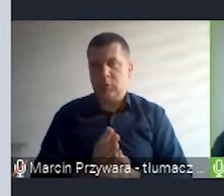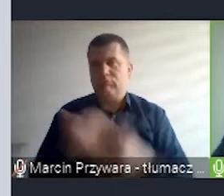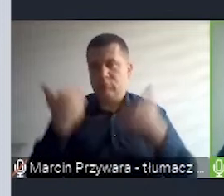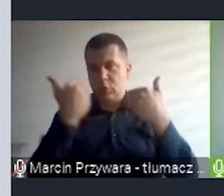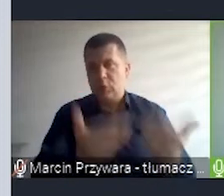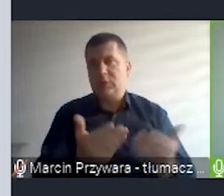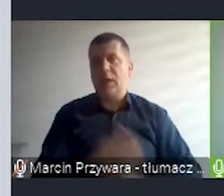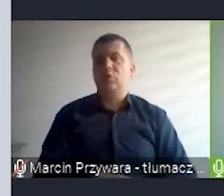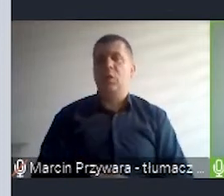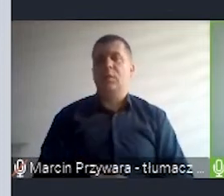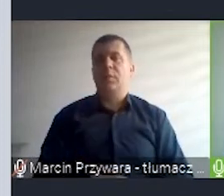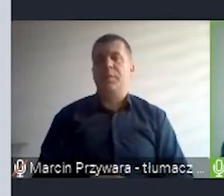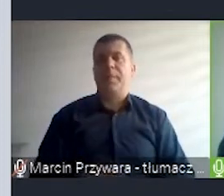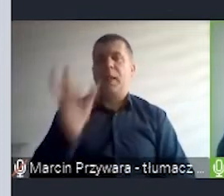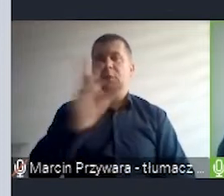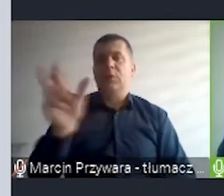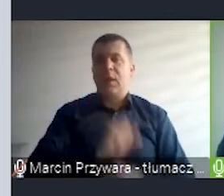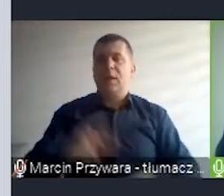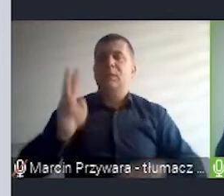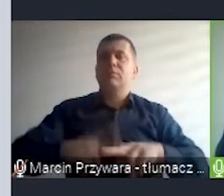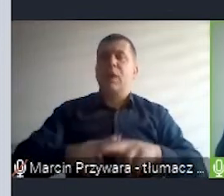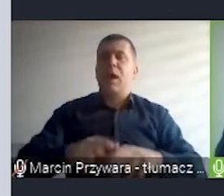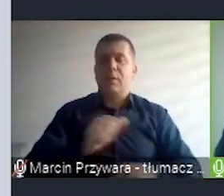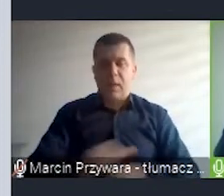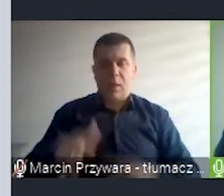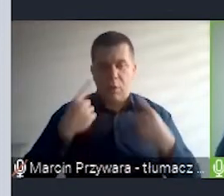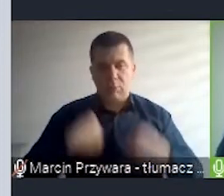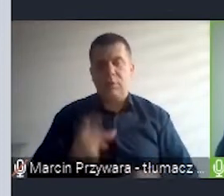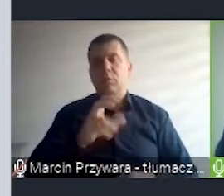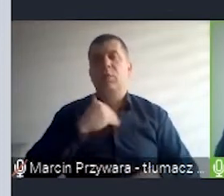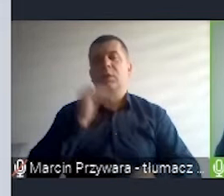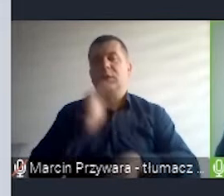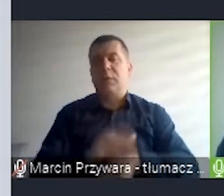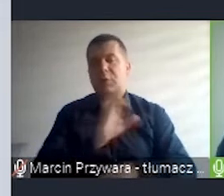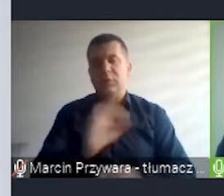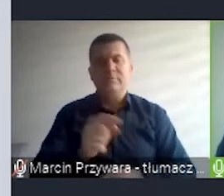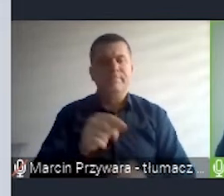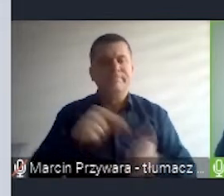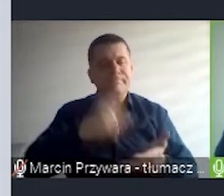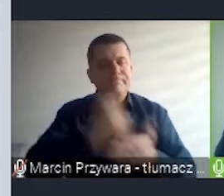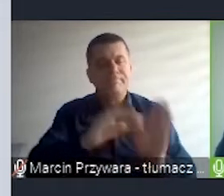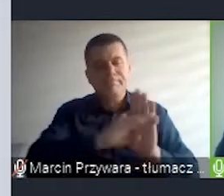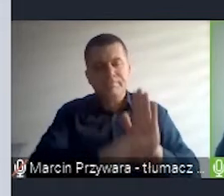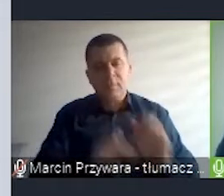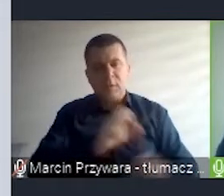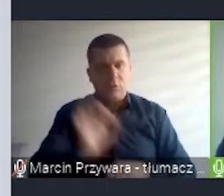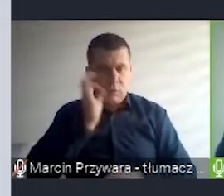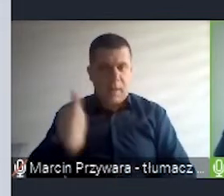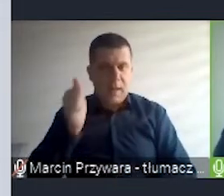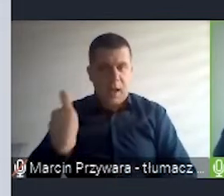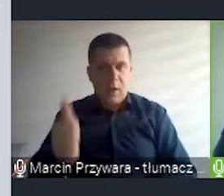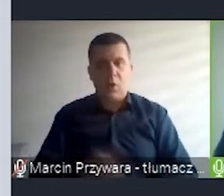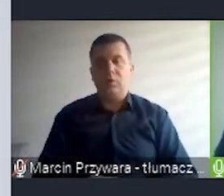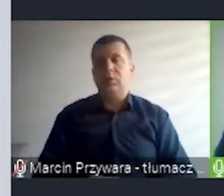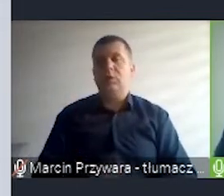dostarczone? Czy jest sprzęt, który zamawialiście? Czy spełnia parametry? Czy jest należytej jakości?